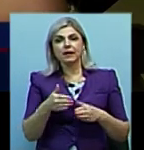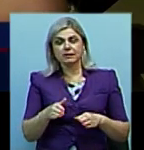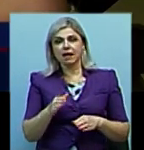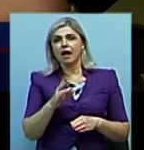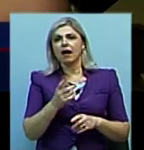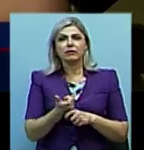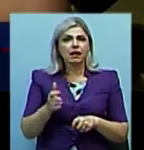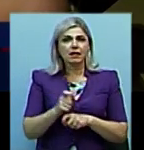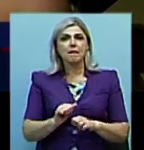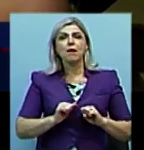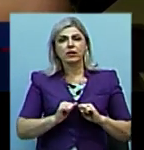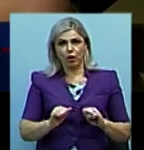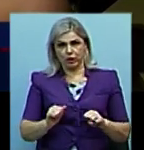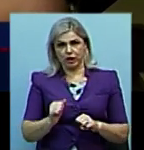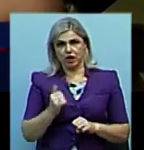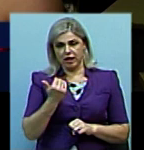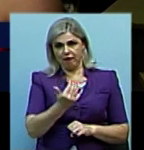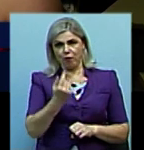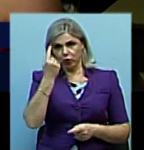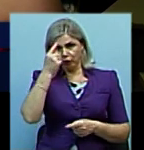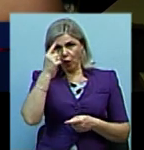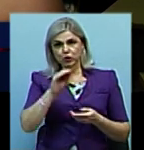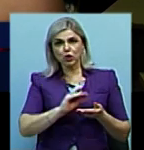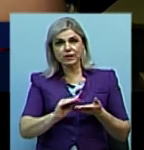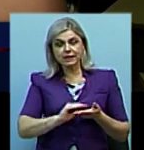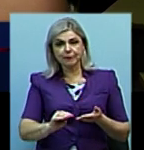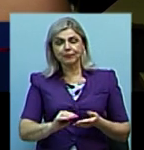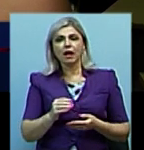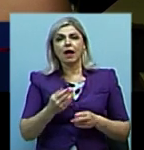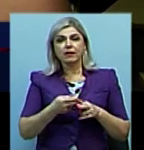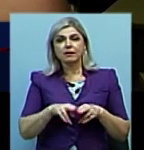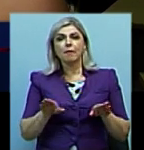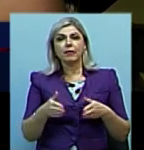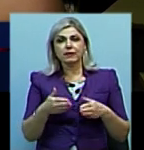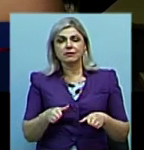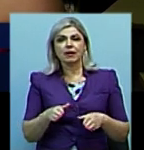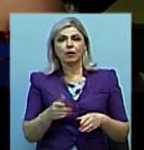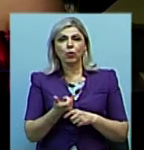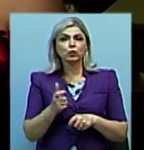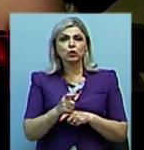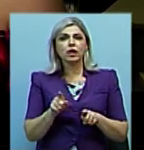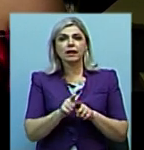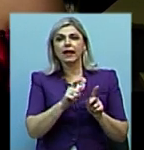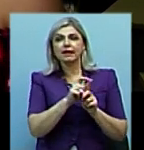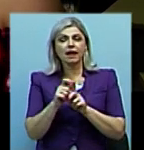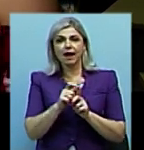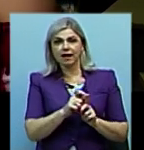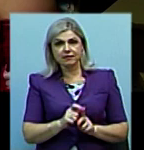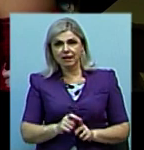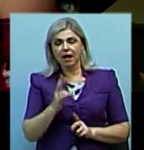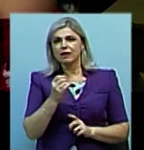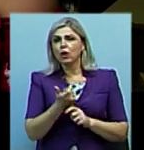найпатріотичніша в його творчості. Вона дуже такий текст, він наче і не